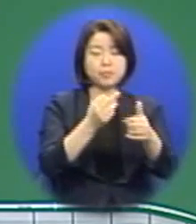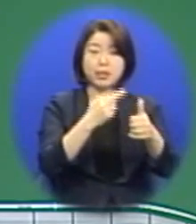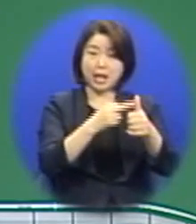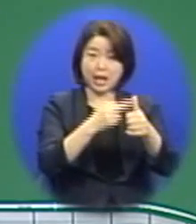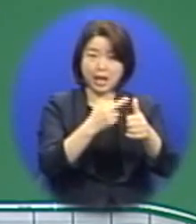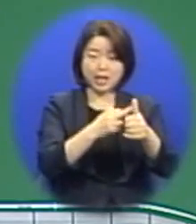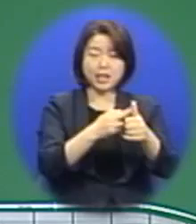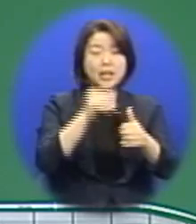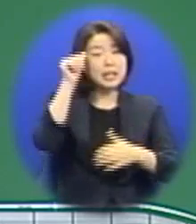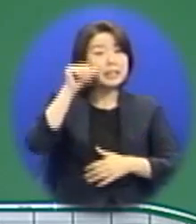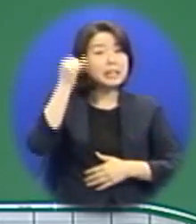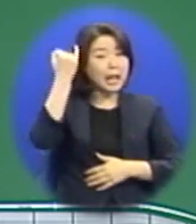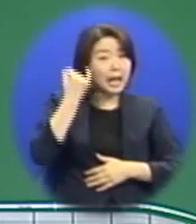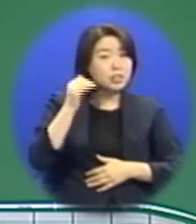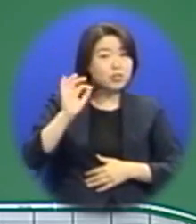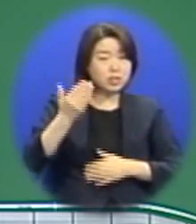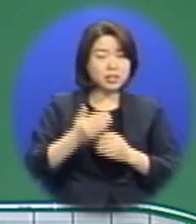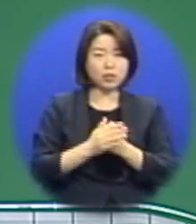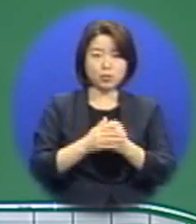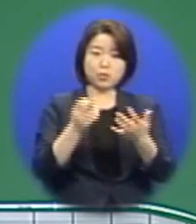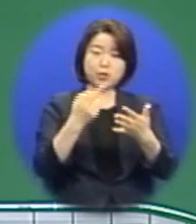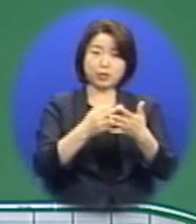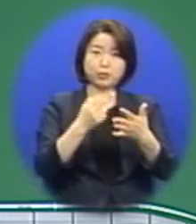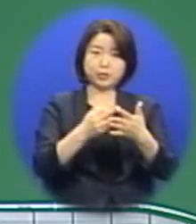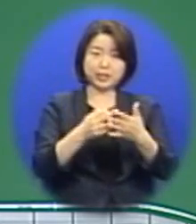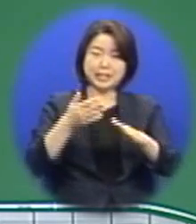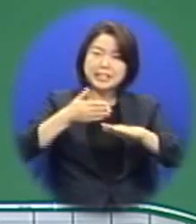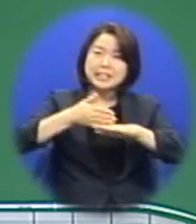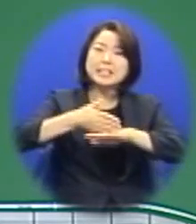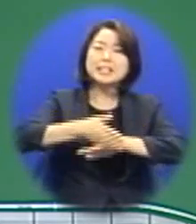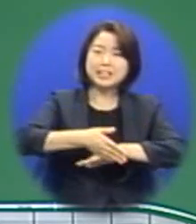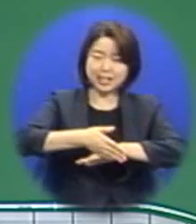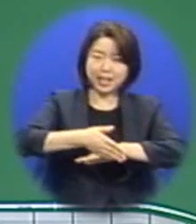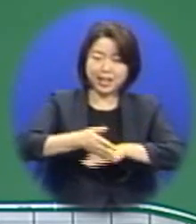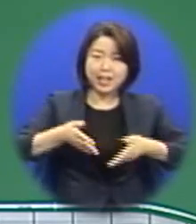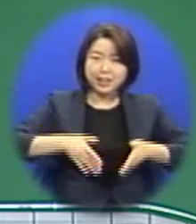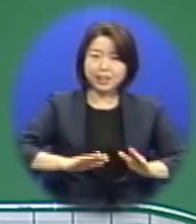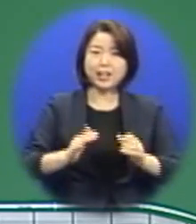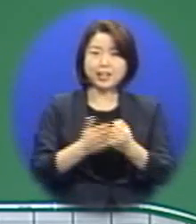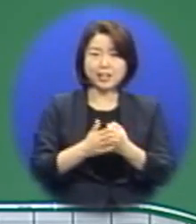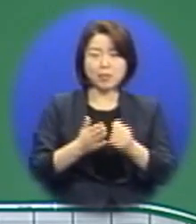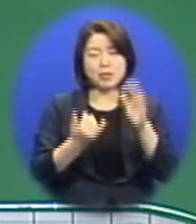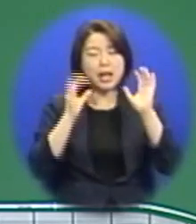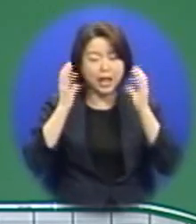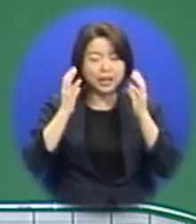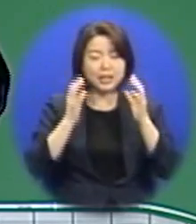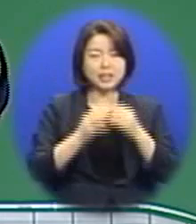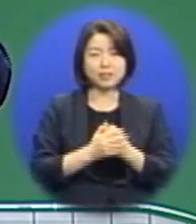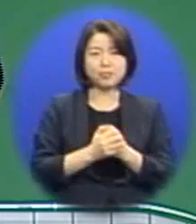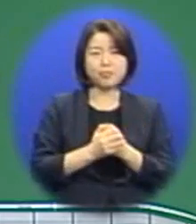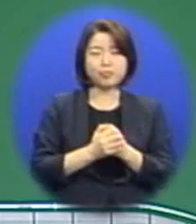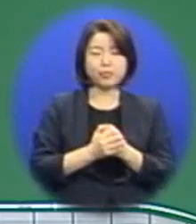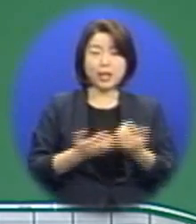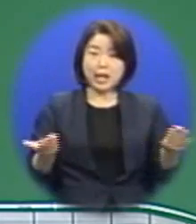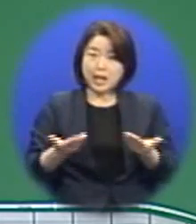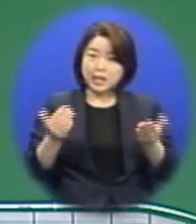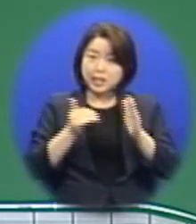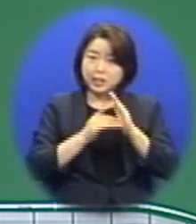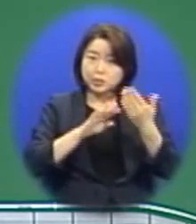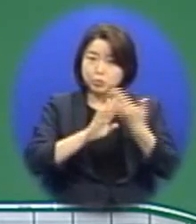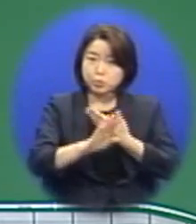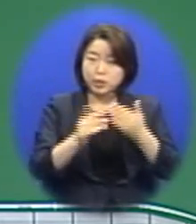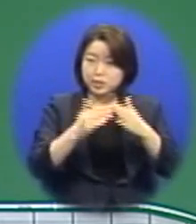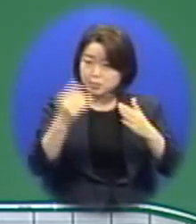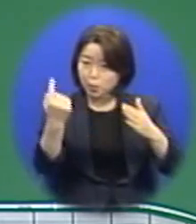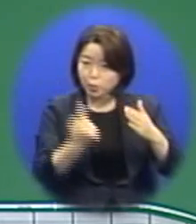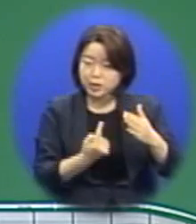됐고 큰 아들은, 근데 둘째는 늦둥이라 이제 뭐 아직도 어린데 직장 갔다가 집에 돌아와 보니까